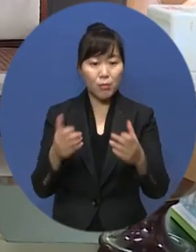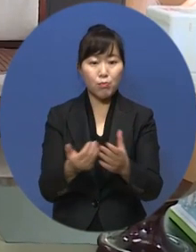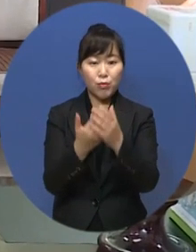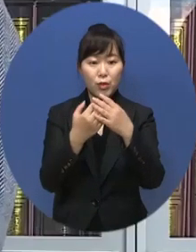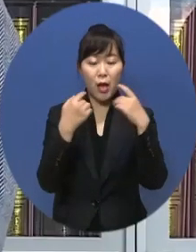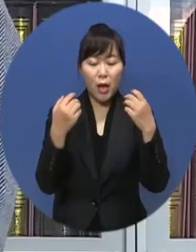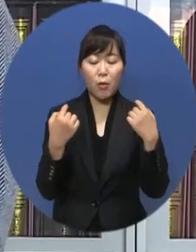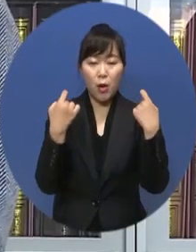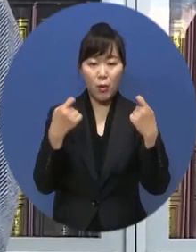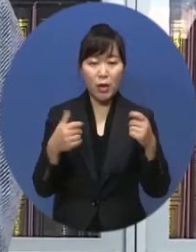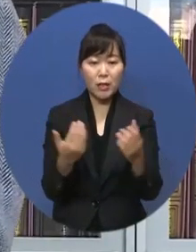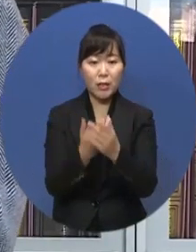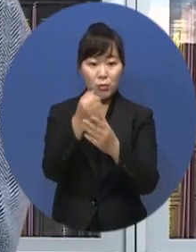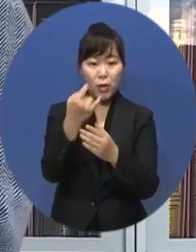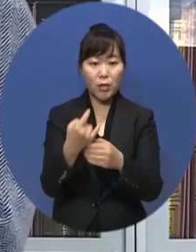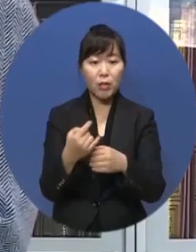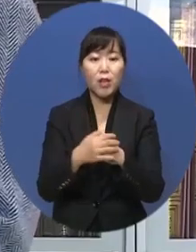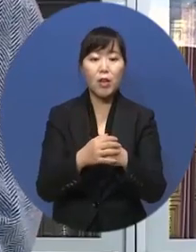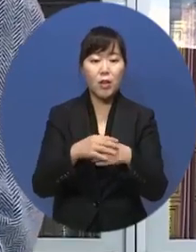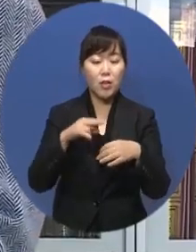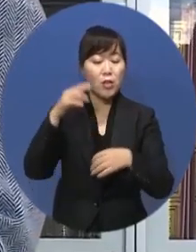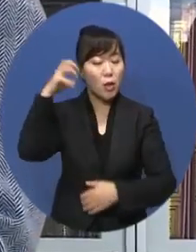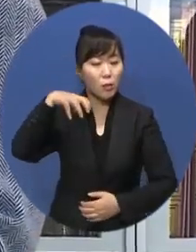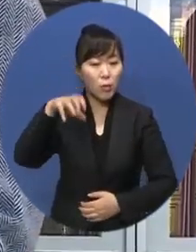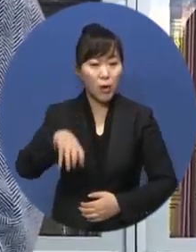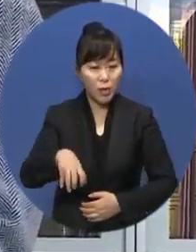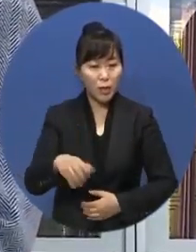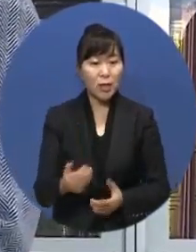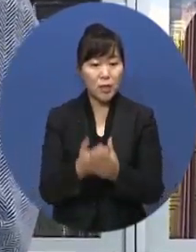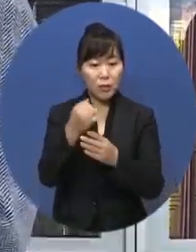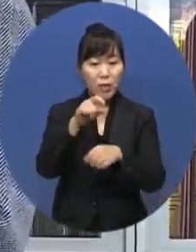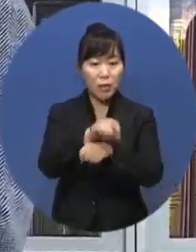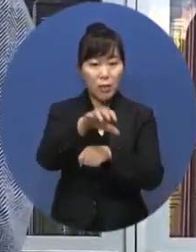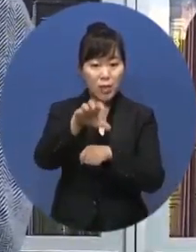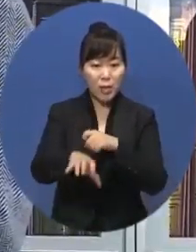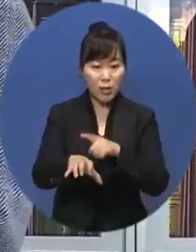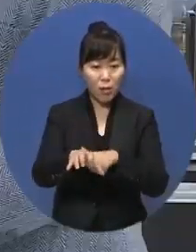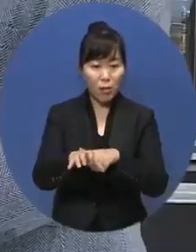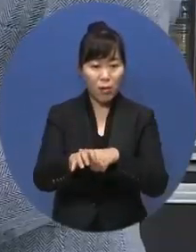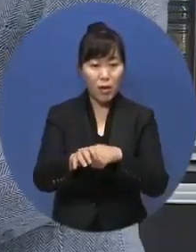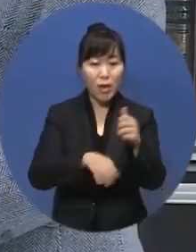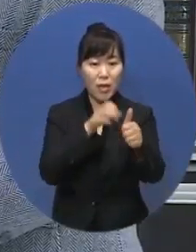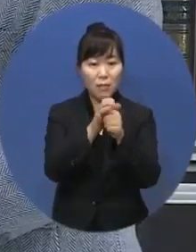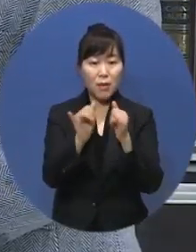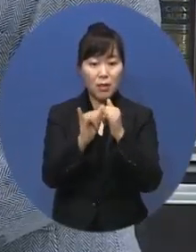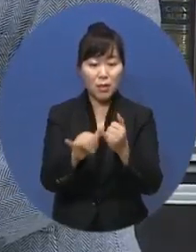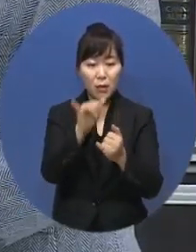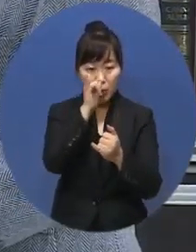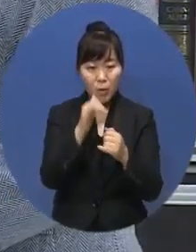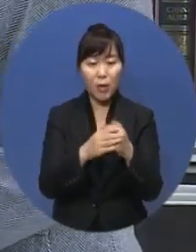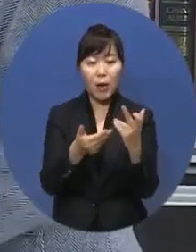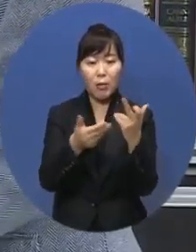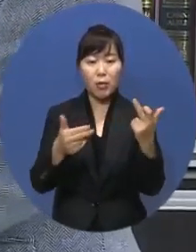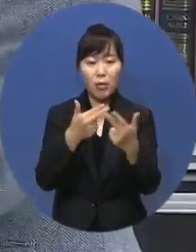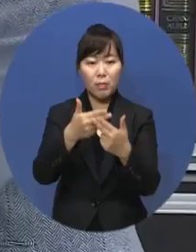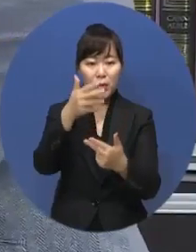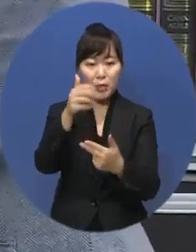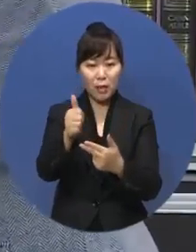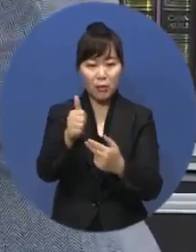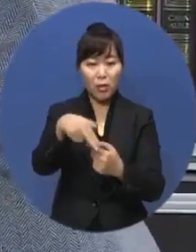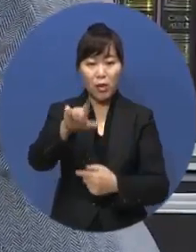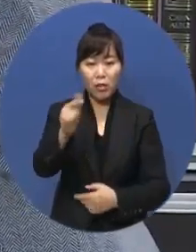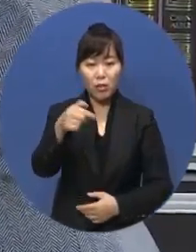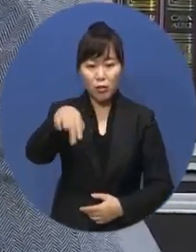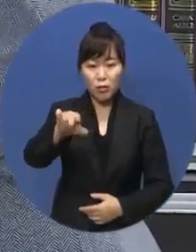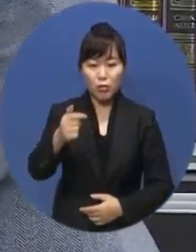한국장애인문화관광진흥회는 서울 영등포구에 위치한 진흥회 사무실에서 임명식을 진행하고 강원도 협회장으로 전준숙